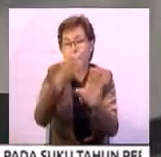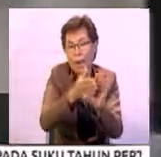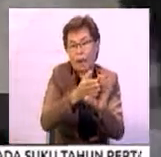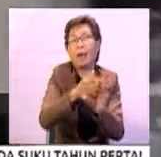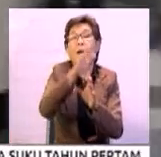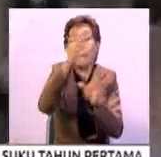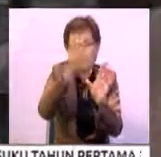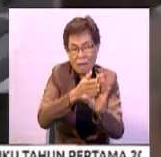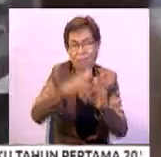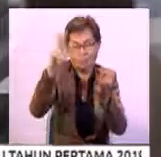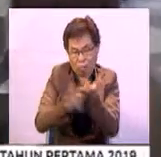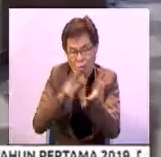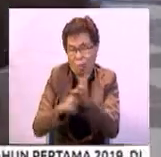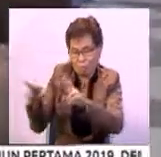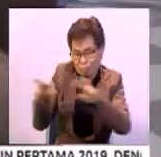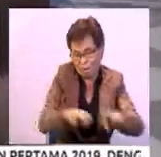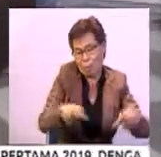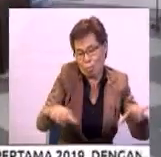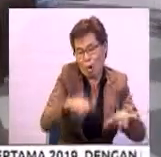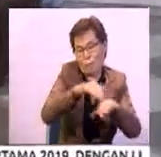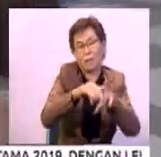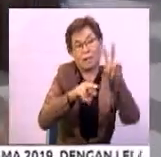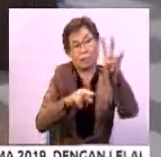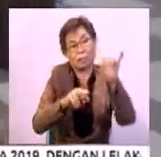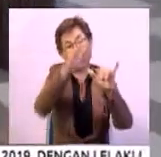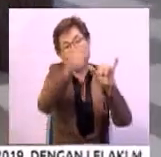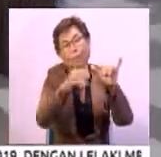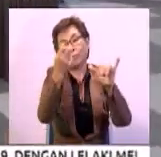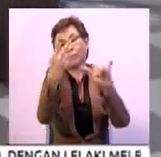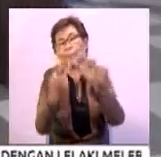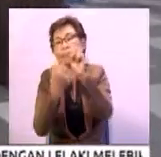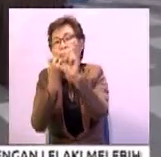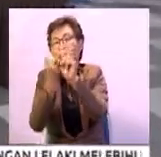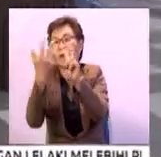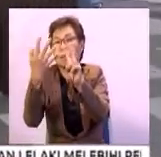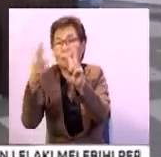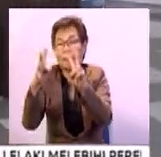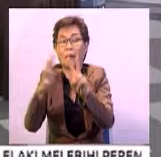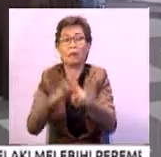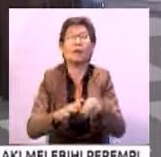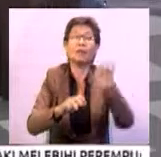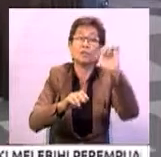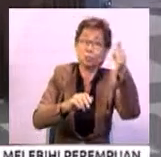mengesahkan pemindahan dana tersebut dibuat pada 26 Disember 2014